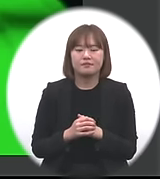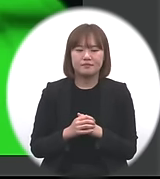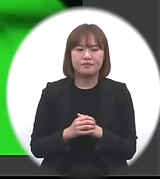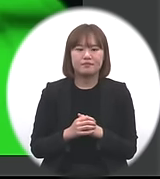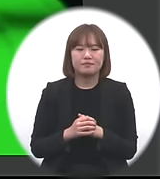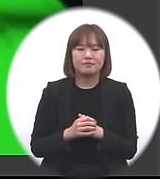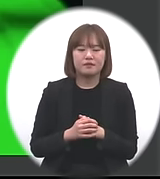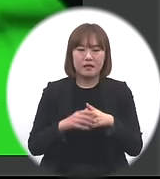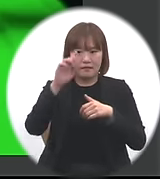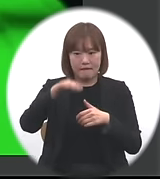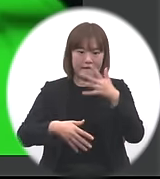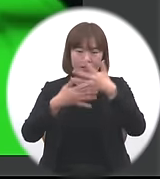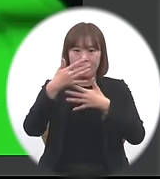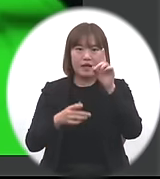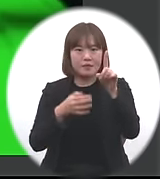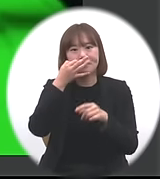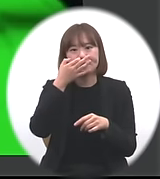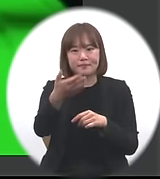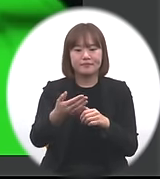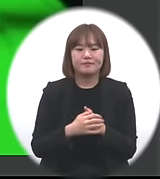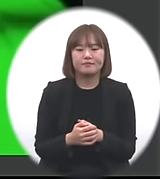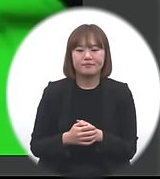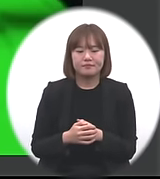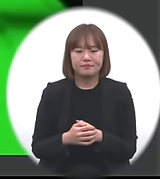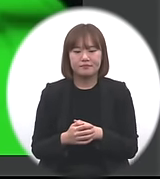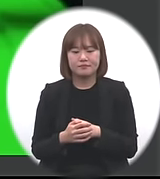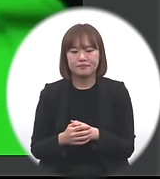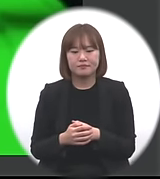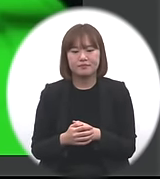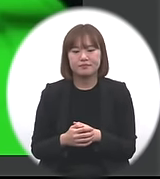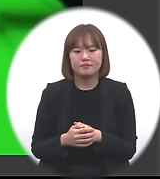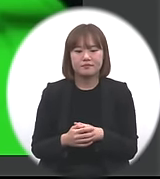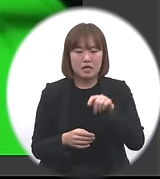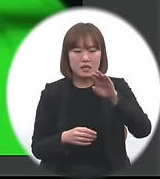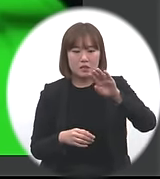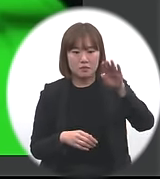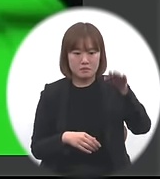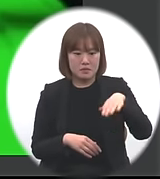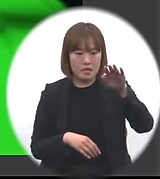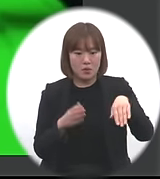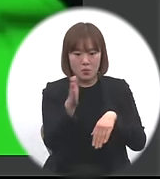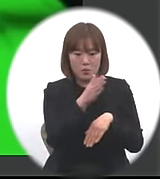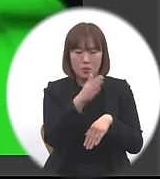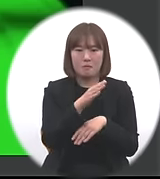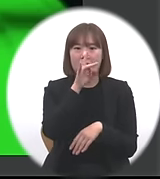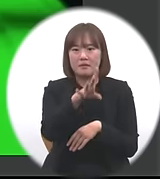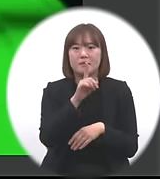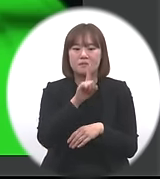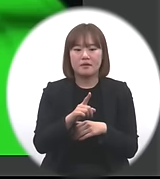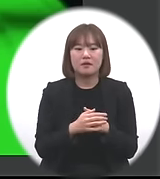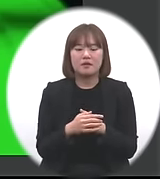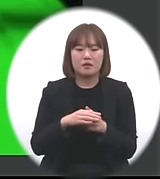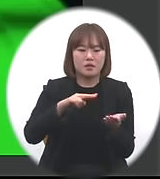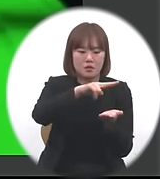SOOD인 거죠. 자, 밑에 있는 동영상을 한번 보시겠습니다. 예. 왼쪽에 있는 거는 사실은 저렇게 크게 움직이면 안 돼요